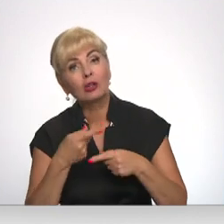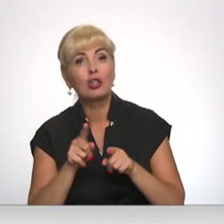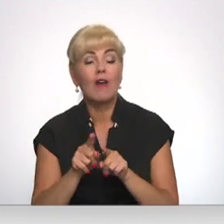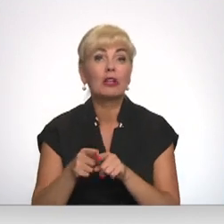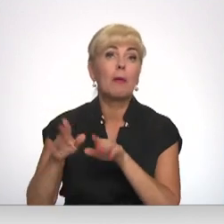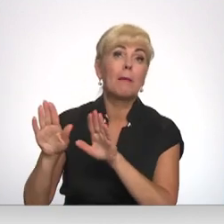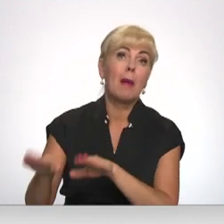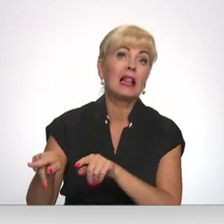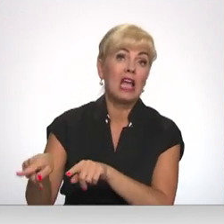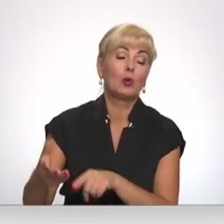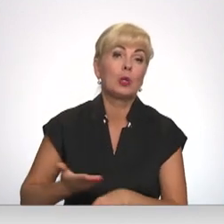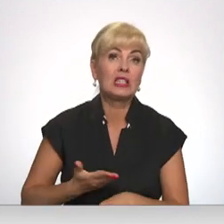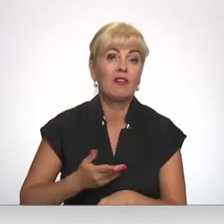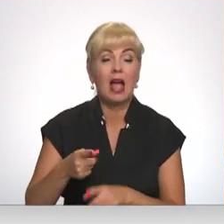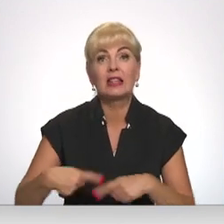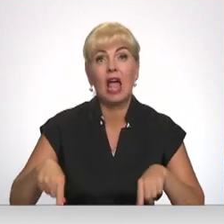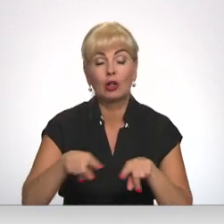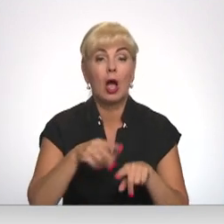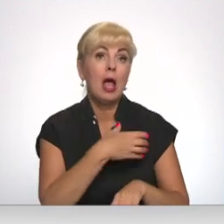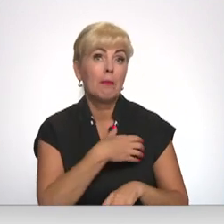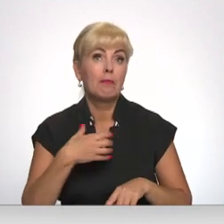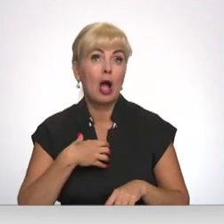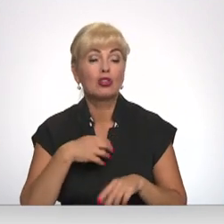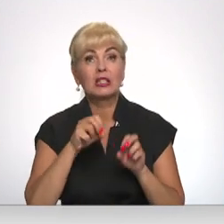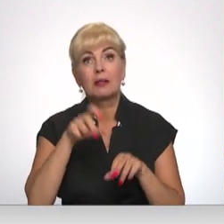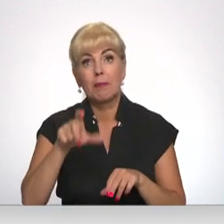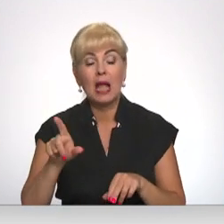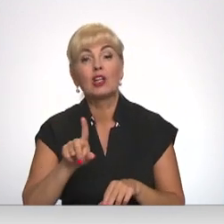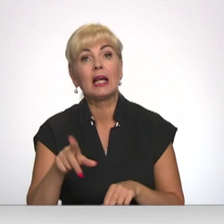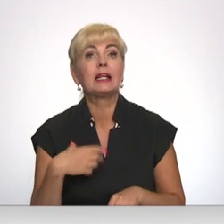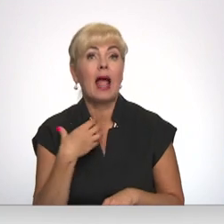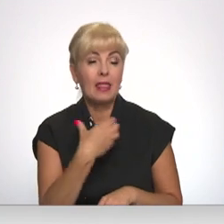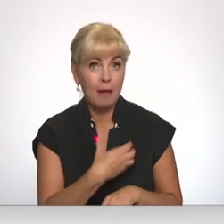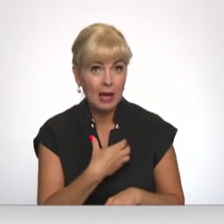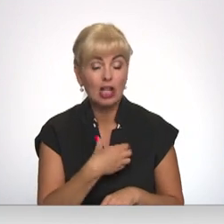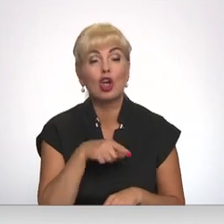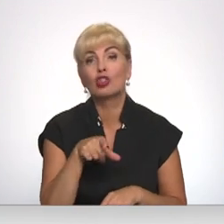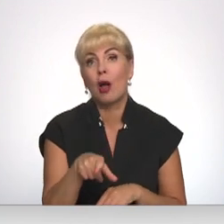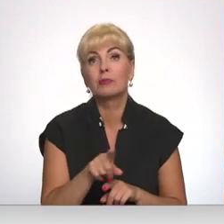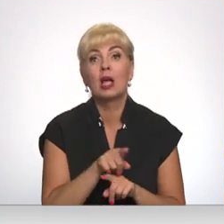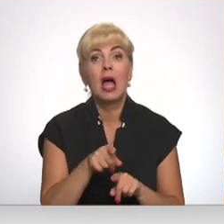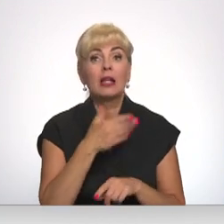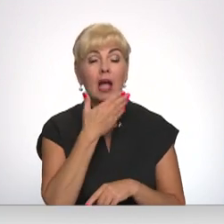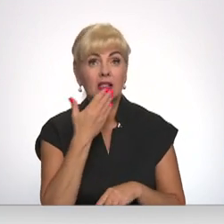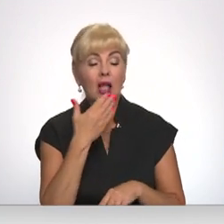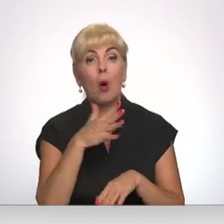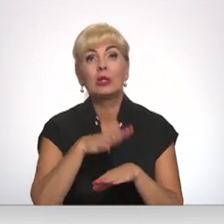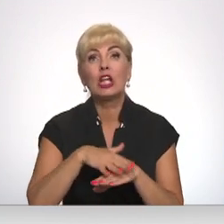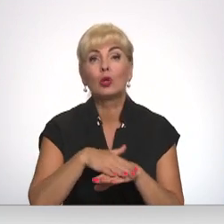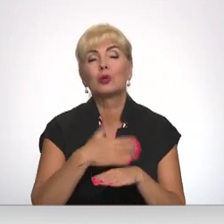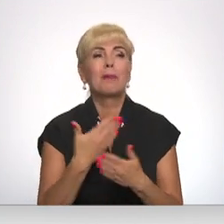tajā teritorijā, ja pašvaldībai pēc šādiem speciālistiem ir nepieciešamība. Tas tad nav, kā saka, tirgus